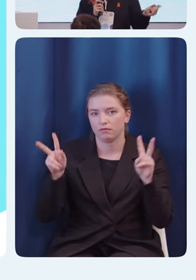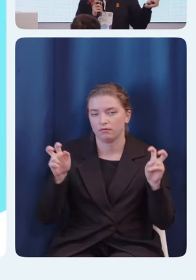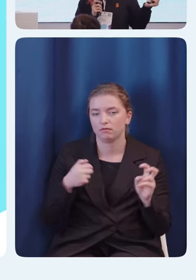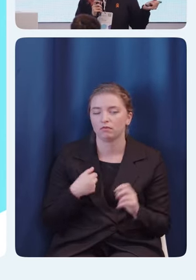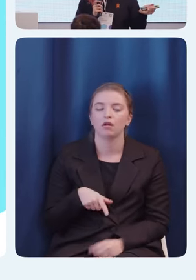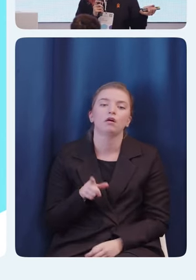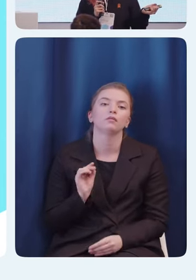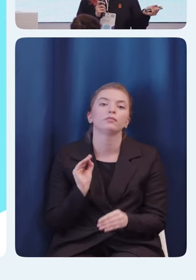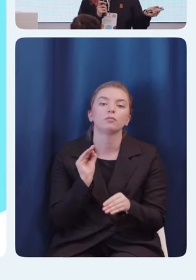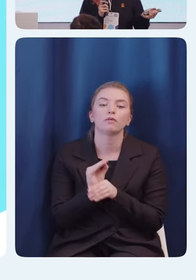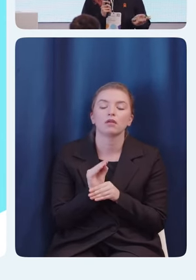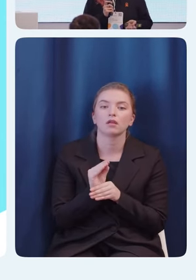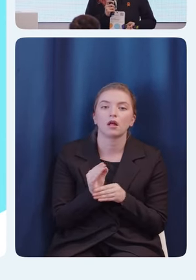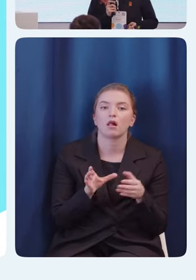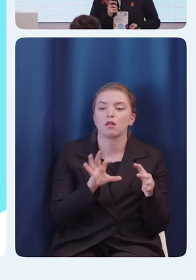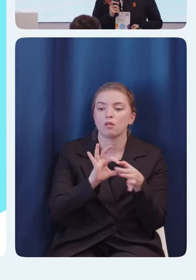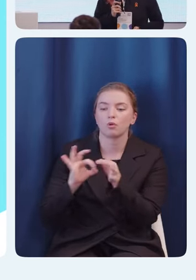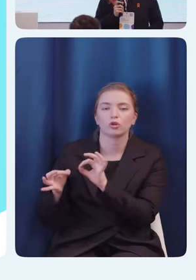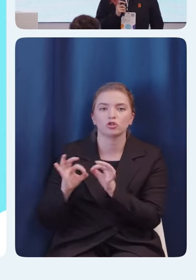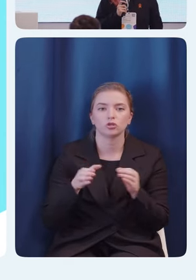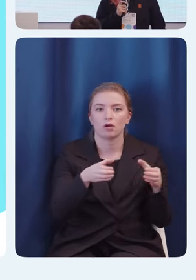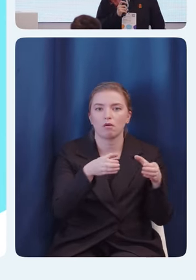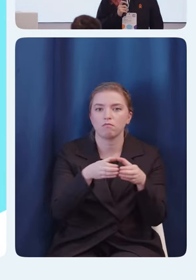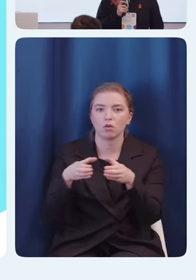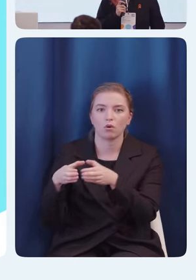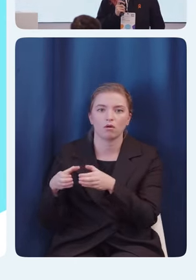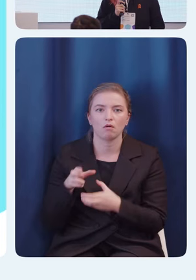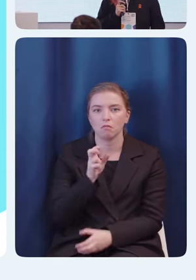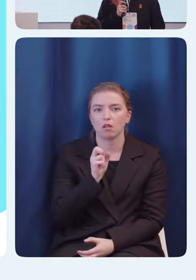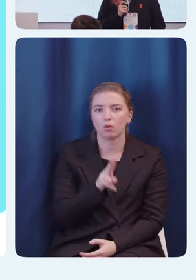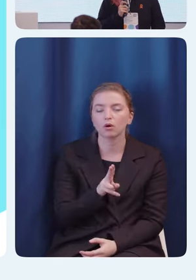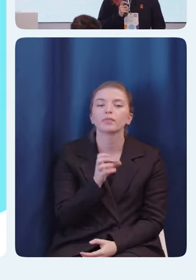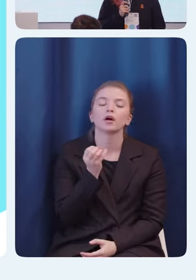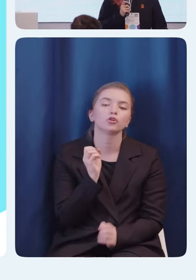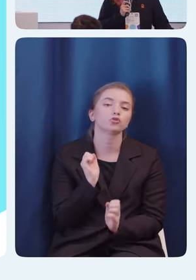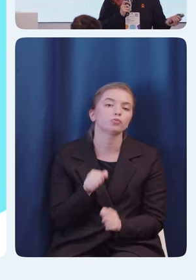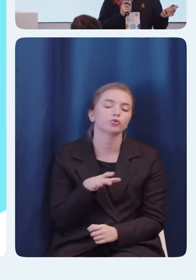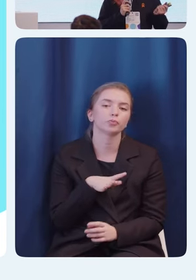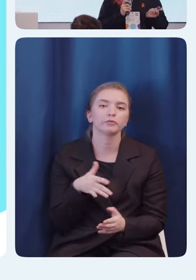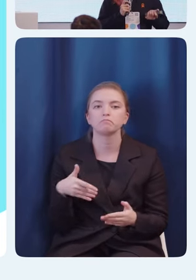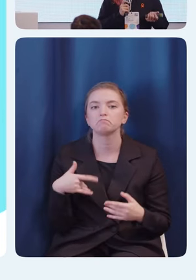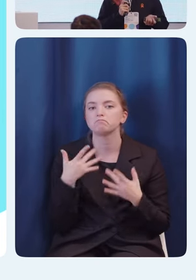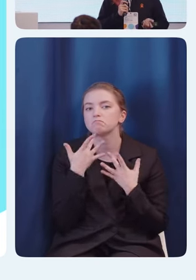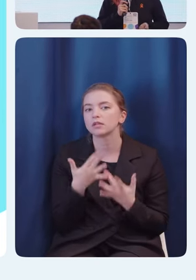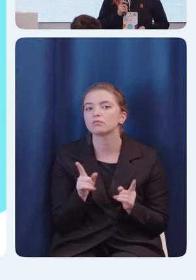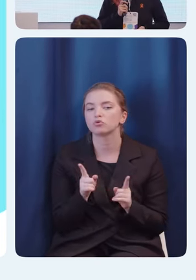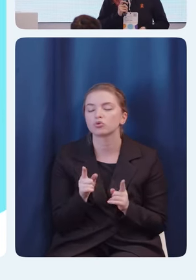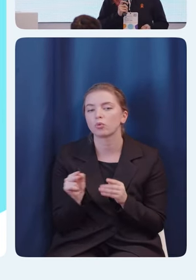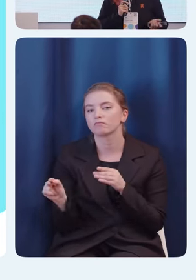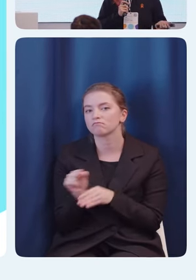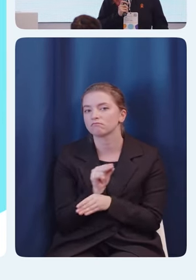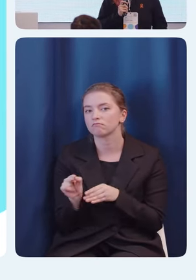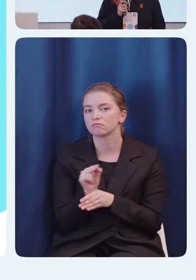в логические блоки этих элементов. Также в некоторых случаях может понадобиться внести изменения